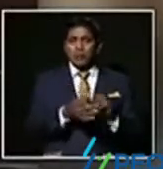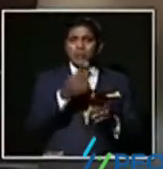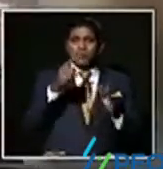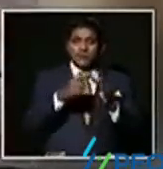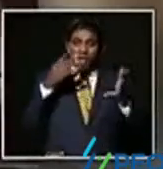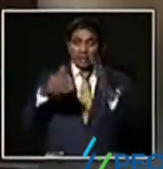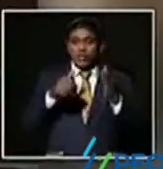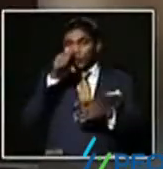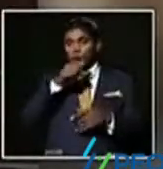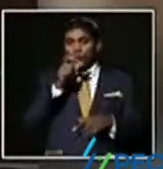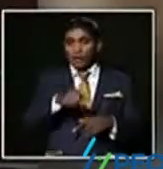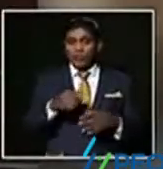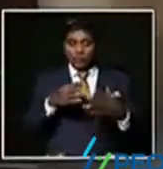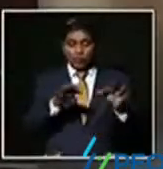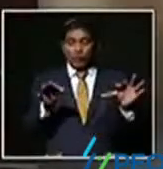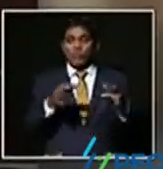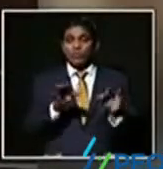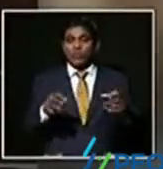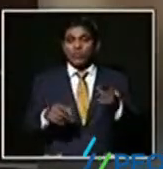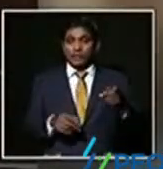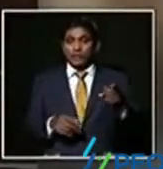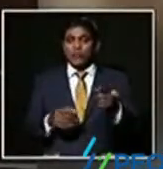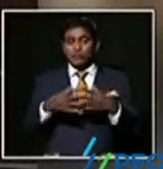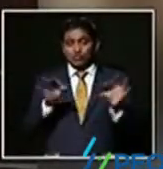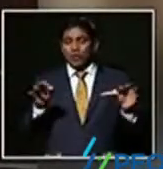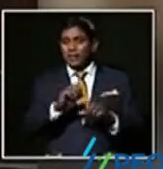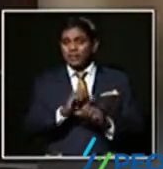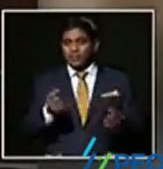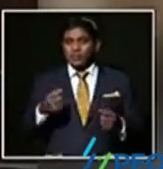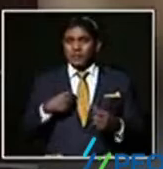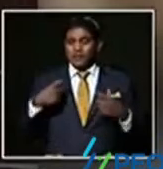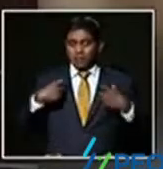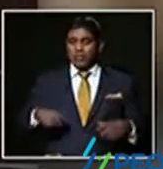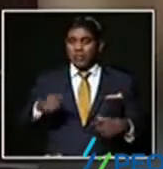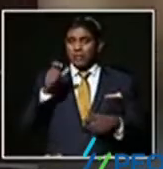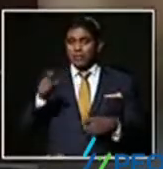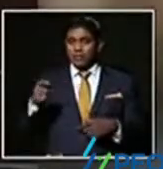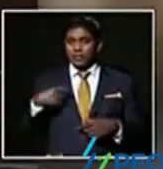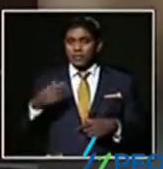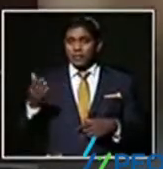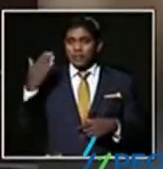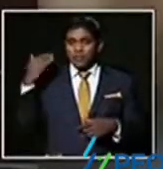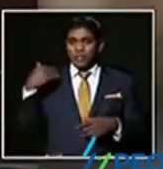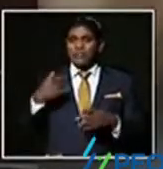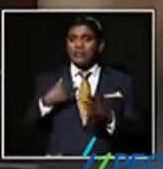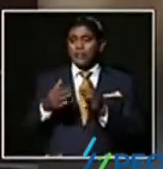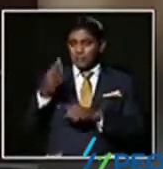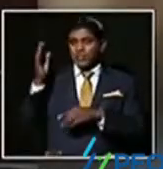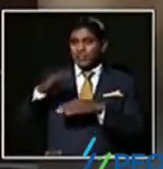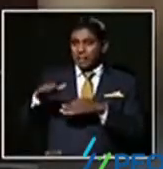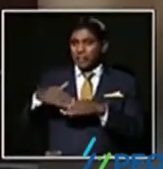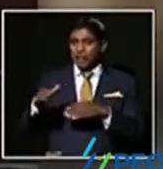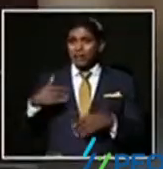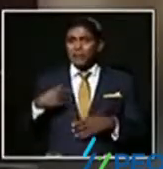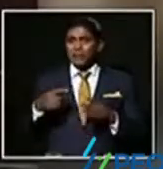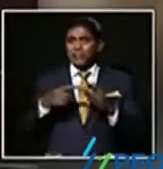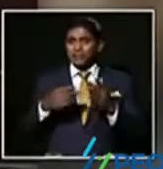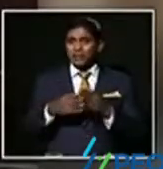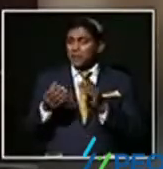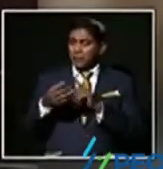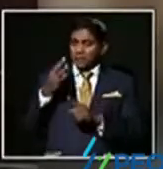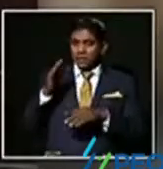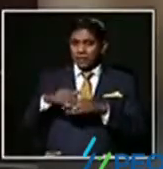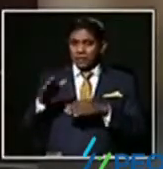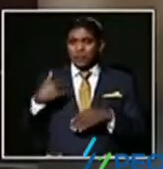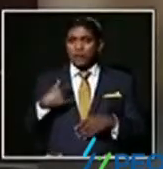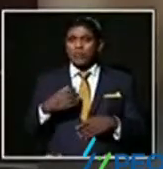කියන මේ ස්වාධීන පුද්ගලයෙලු එතුමා මොන ස්වාධීනද? මහින්ද රාජපක්ෂ කාලේ MBS ලෙක් සභාපති වුණා. ඊට පස්සේ EDB ගේ සභාපති වුණා.